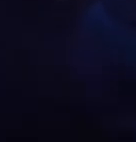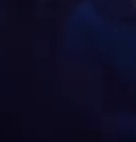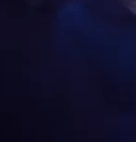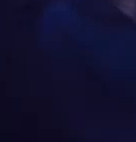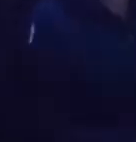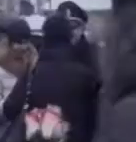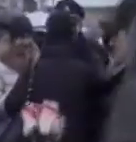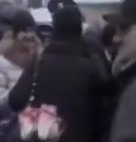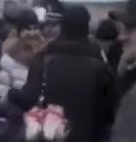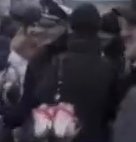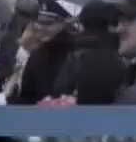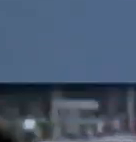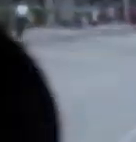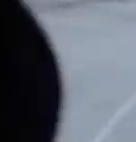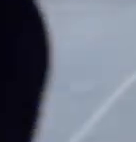Музика